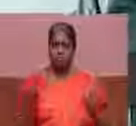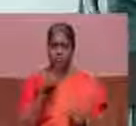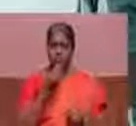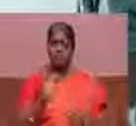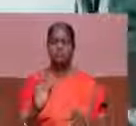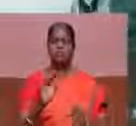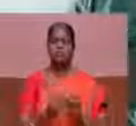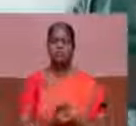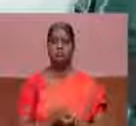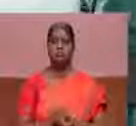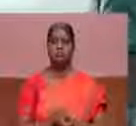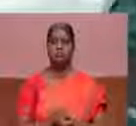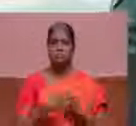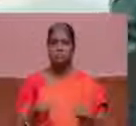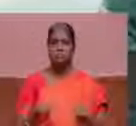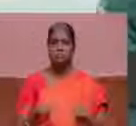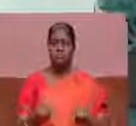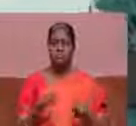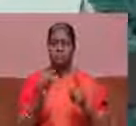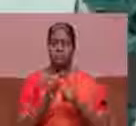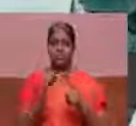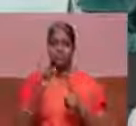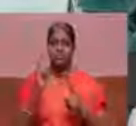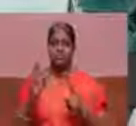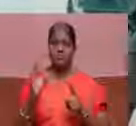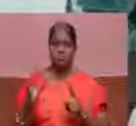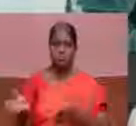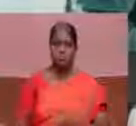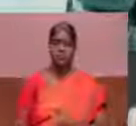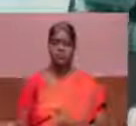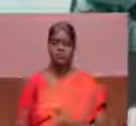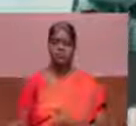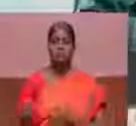உத்தரவுகள். இது போலிங் 1, 2, 3 பொருட்கள்.